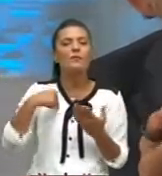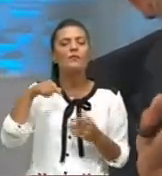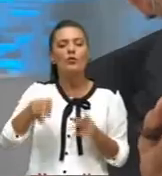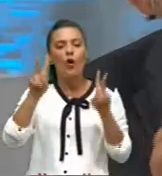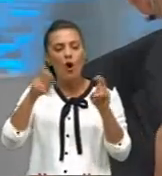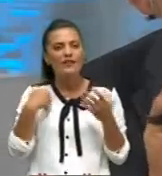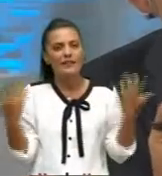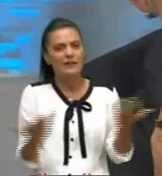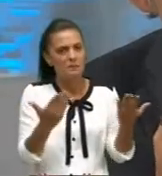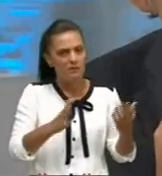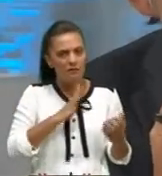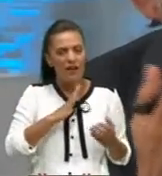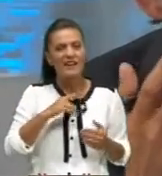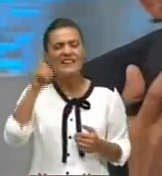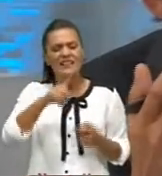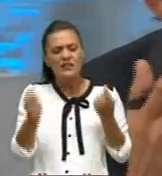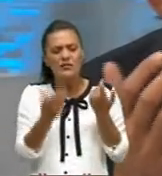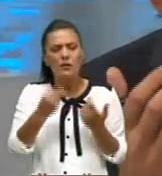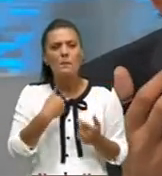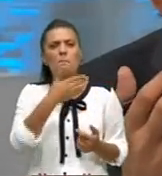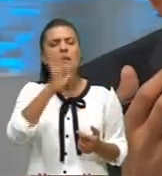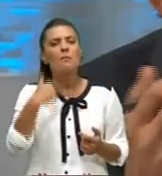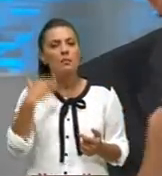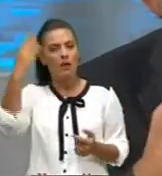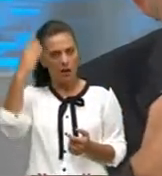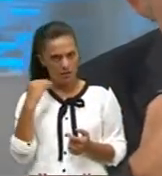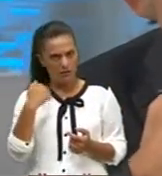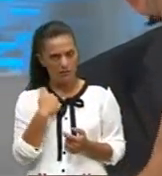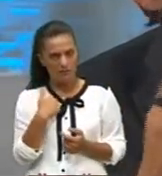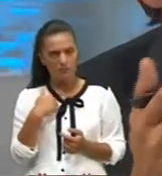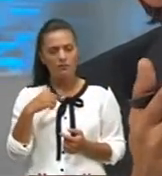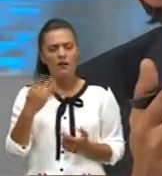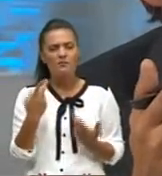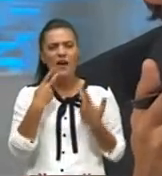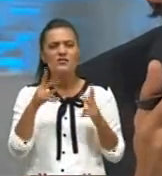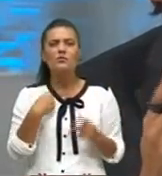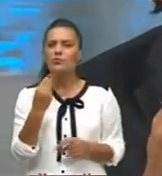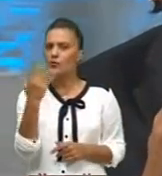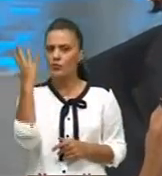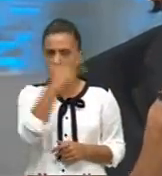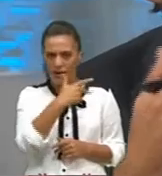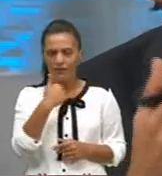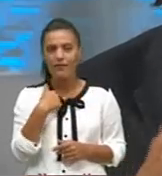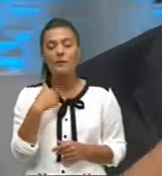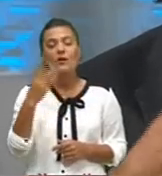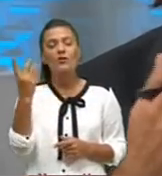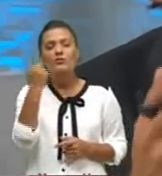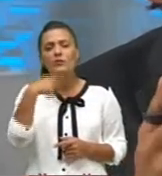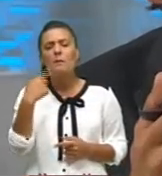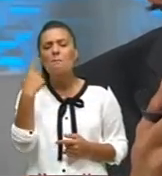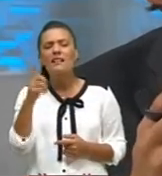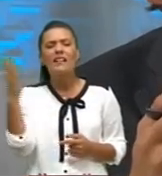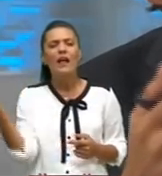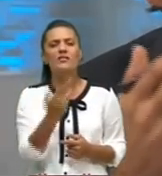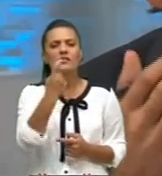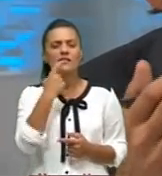konulara ilgiliyim. Bir kişi olarak bunu bilmediğimi fark, hı-hı, ettim. Açıkçası utandım. Çünkü binlerce yıldır